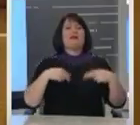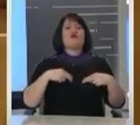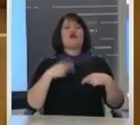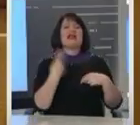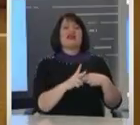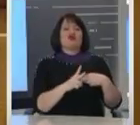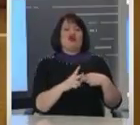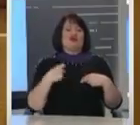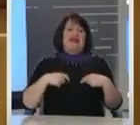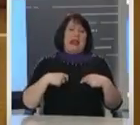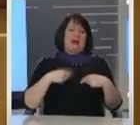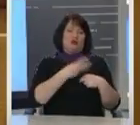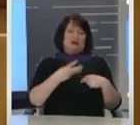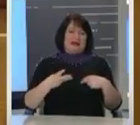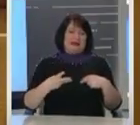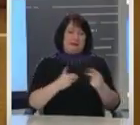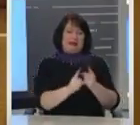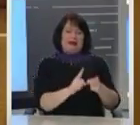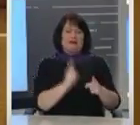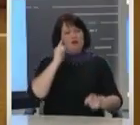και των στελεχών σας.